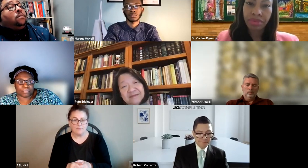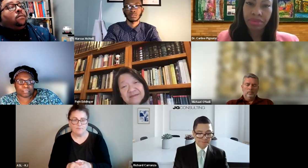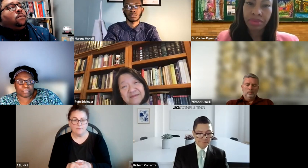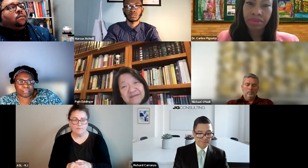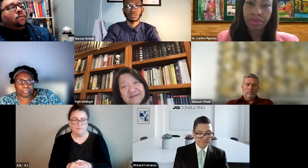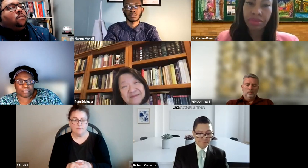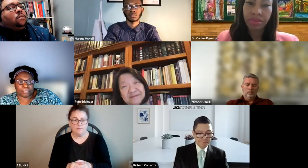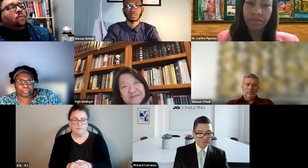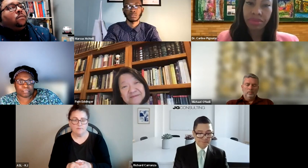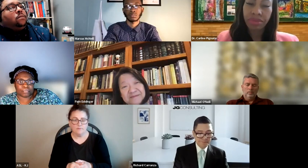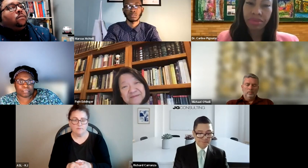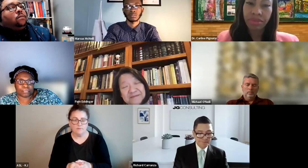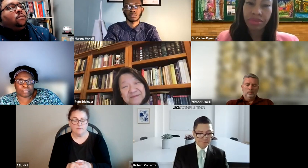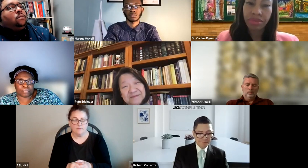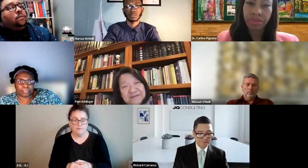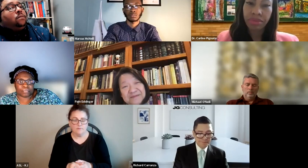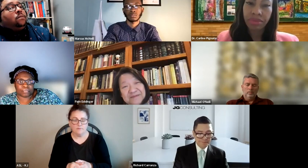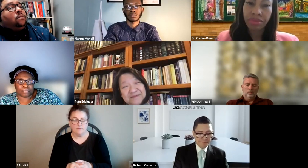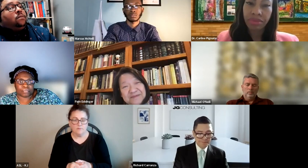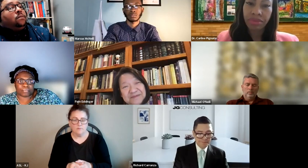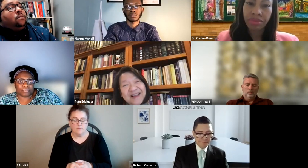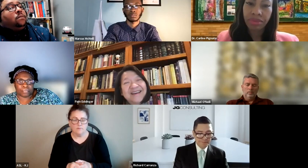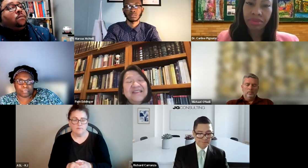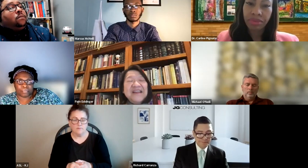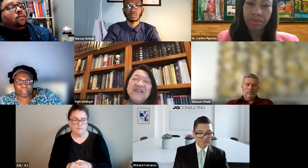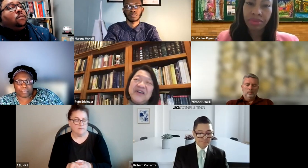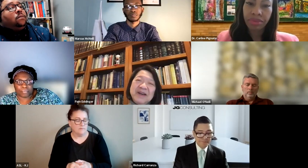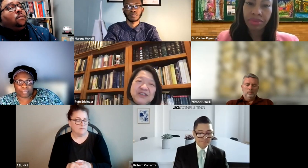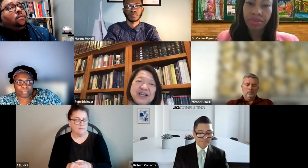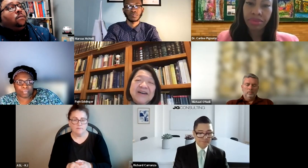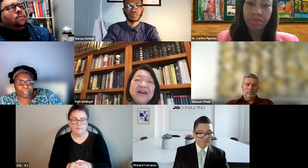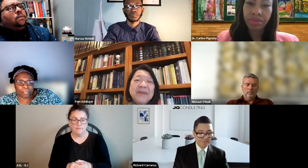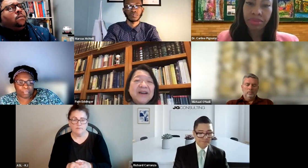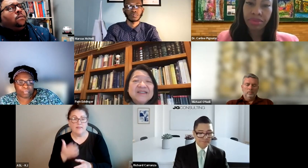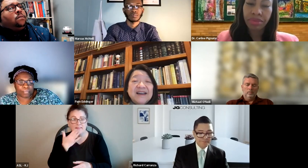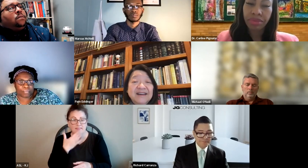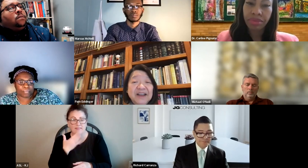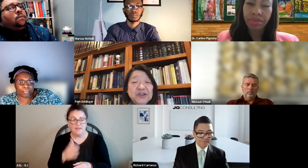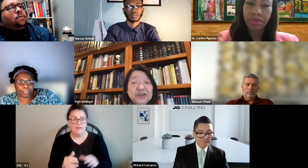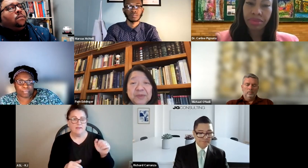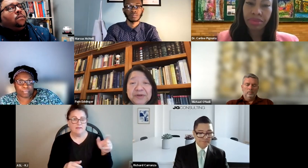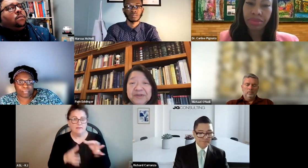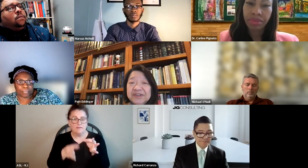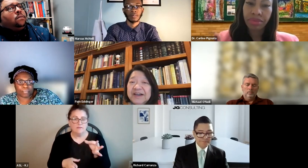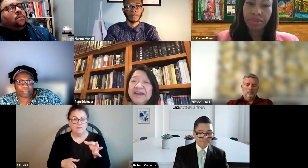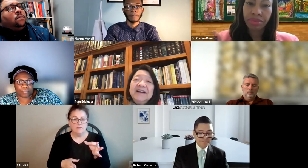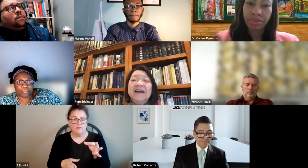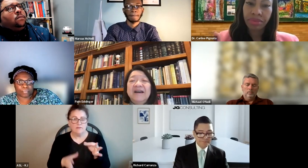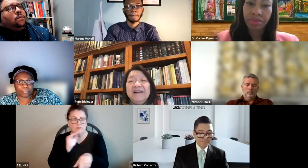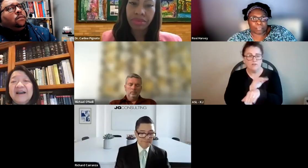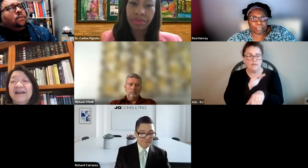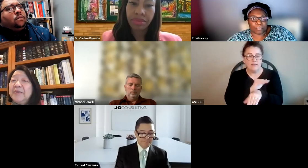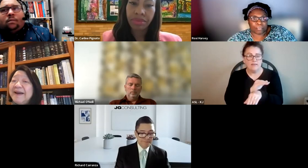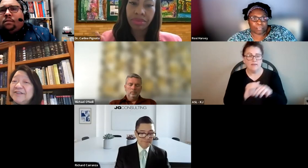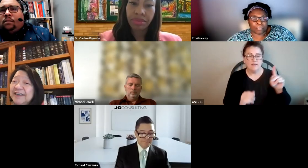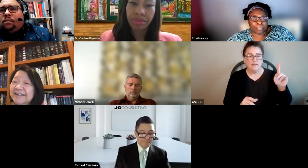الترجمه باللغه العربيه كامله شكرا جزيلا thank you thank you very much our American sign language interpreters tonight